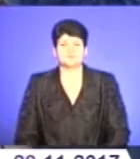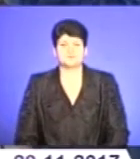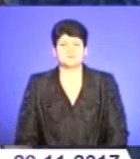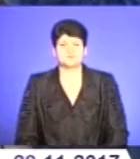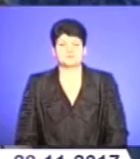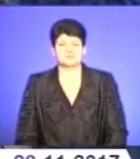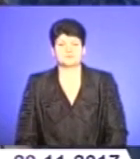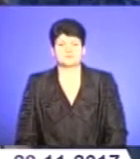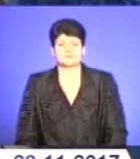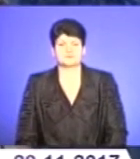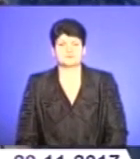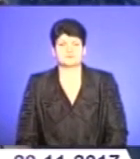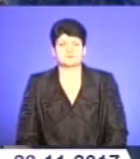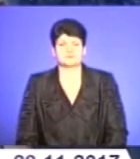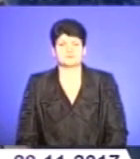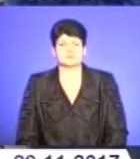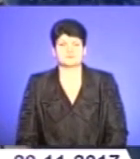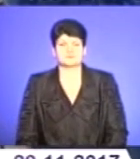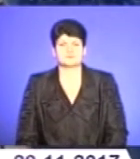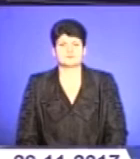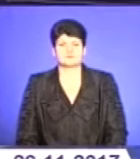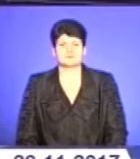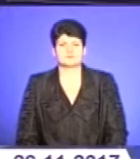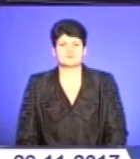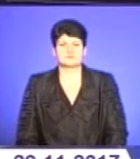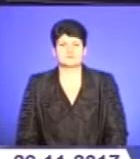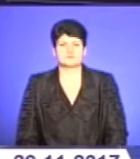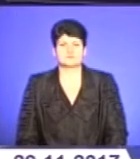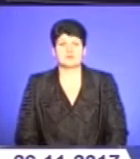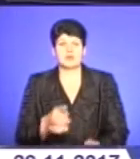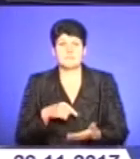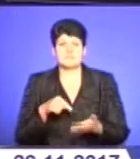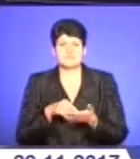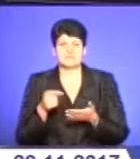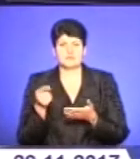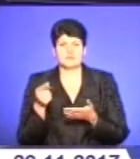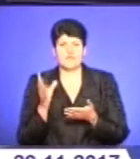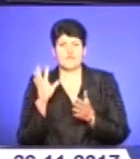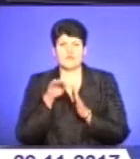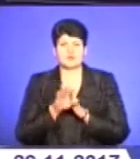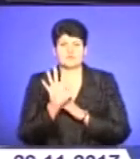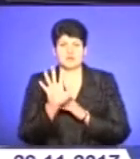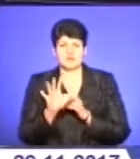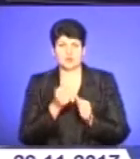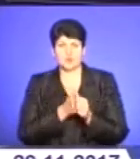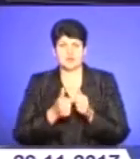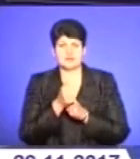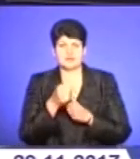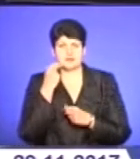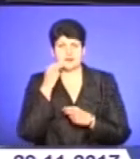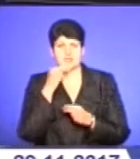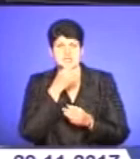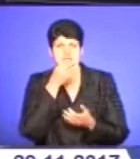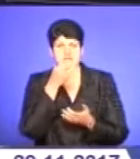Андрій Бодак, Оксана Галіяш, Василь Панчук. Вісті ТТБ. Місто на Тернопільщині входить в п'ятірку лідерів, де найкраще звітують